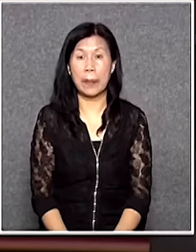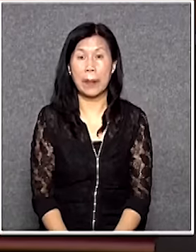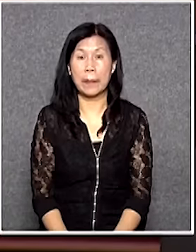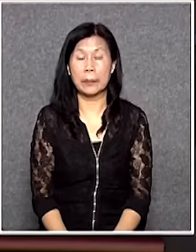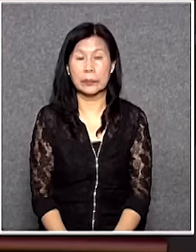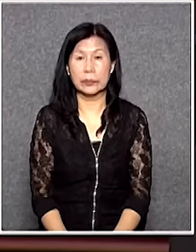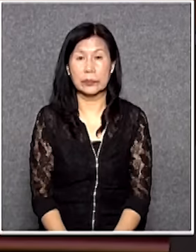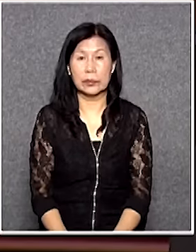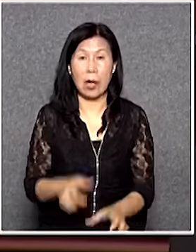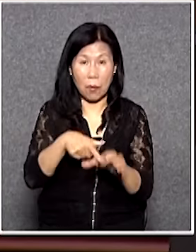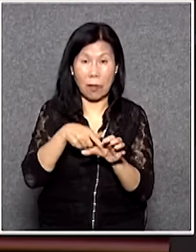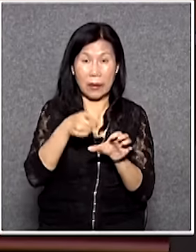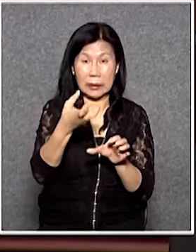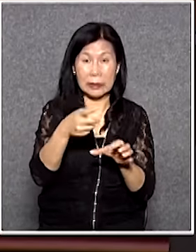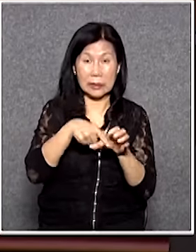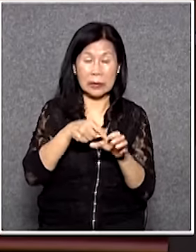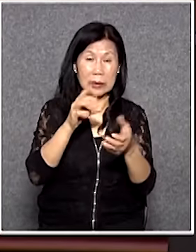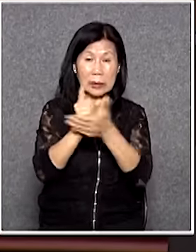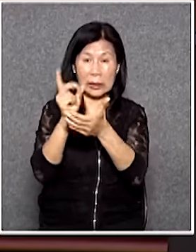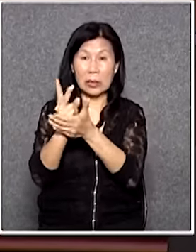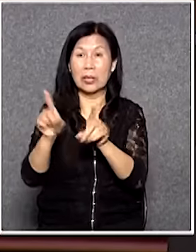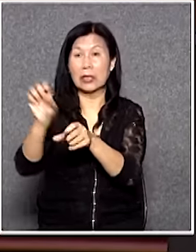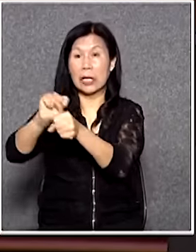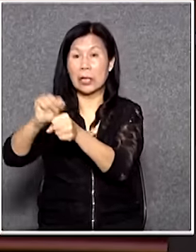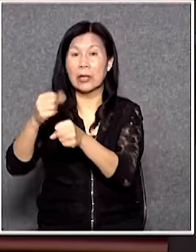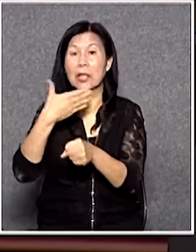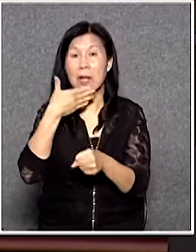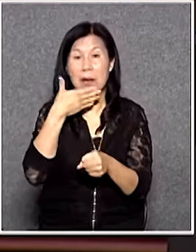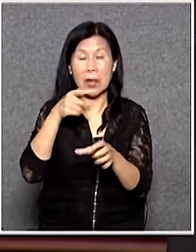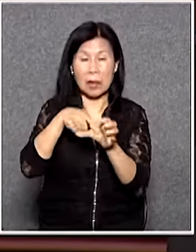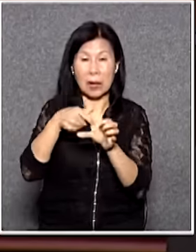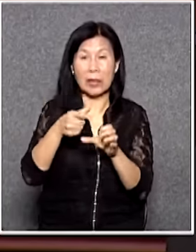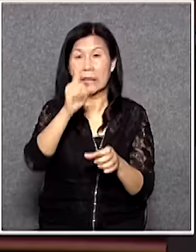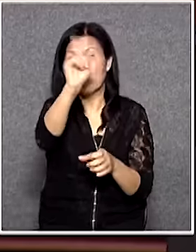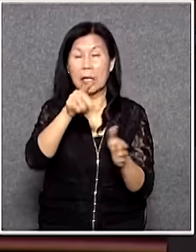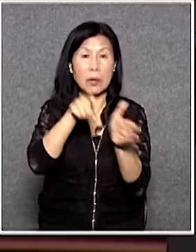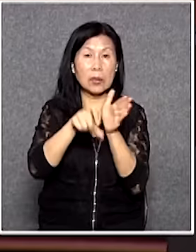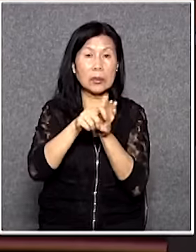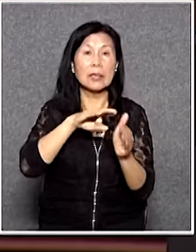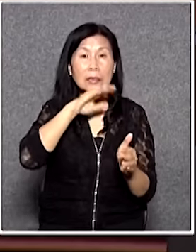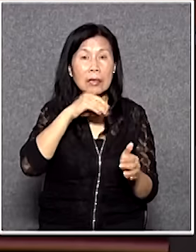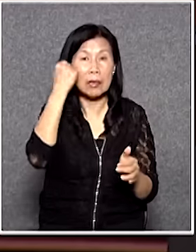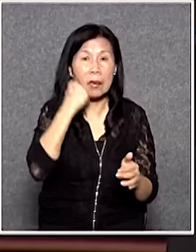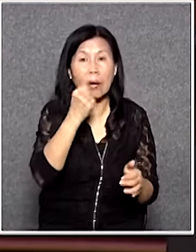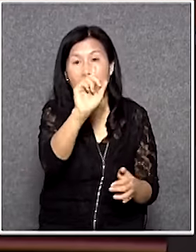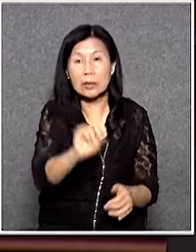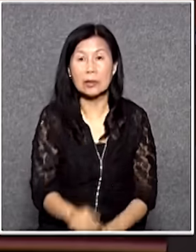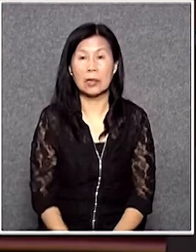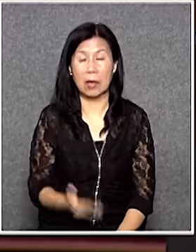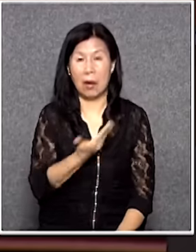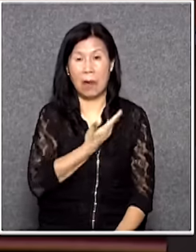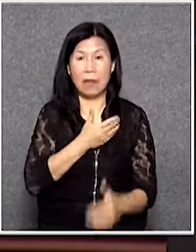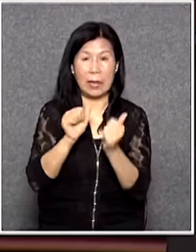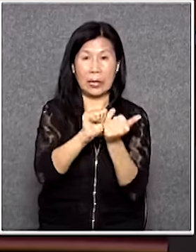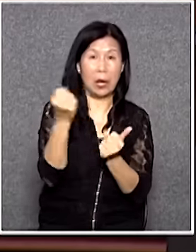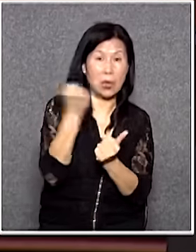在那个收入这么多年来都没有增加，这些年轻人收入得怎么储蓄到老啊？那就靠这个强积